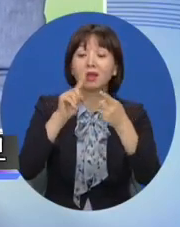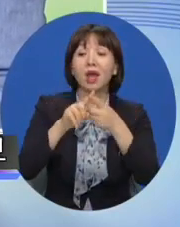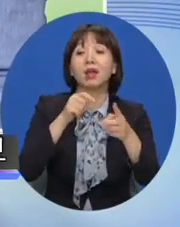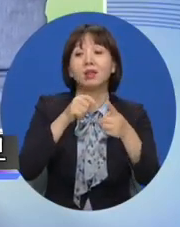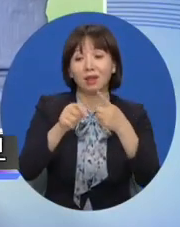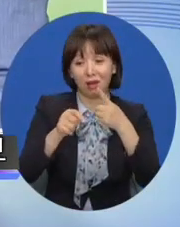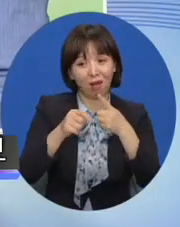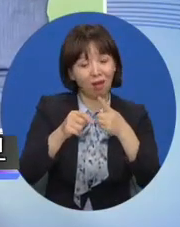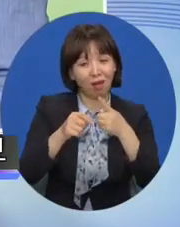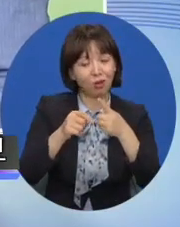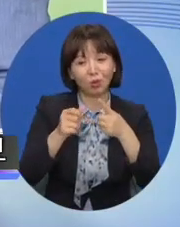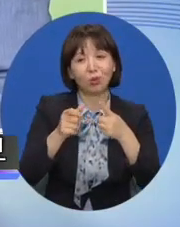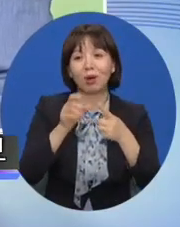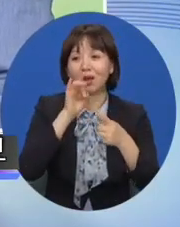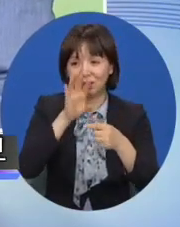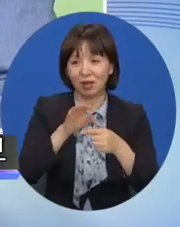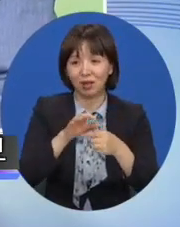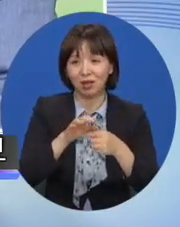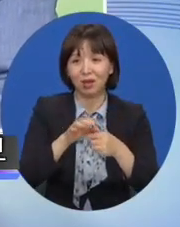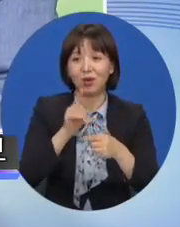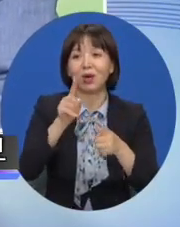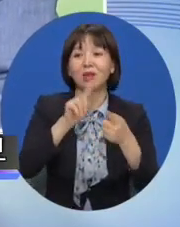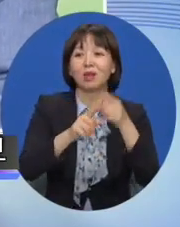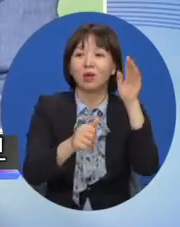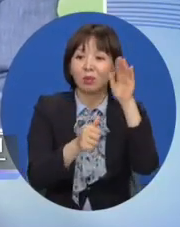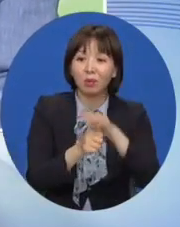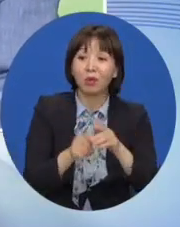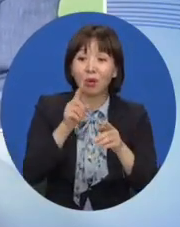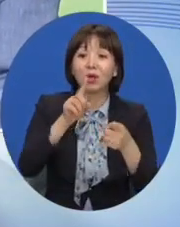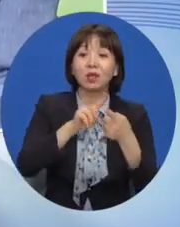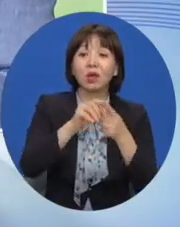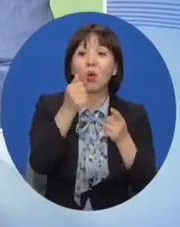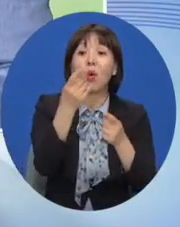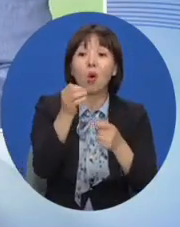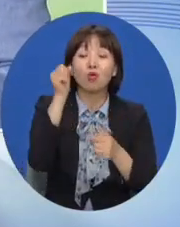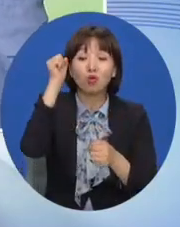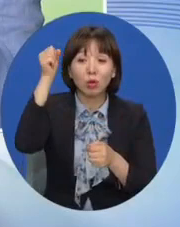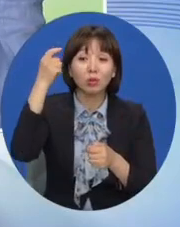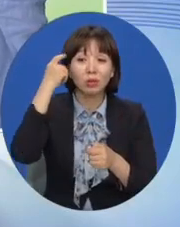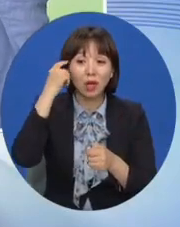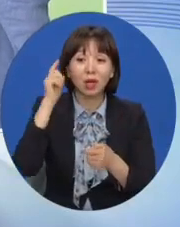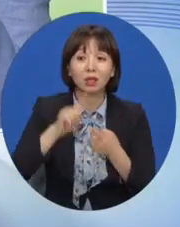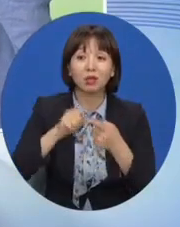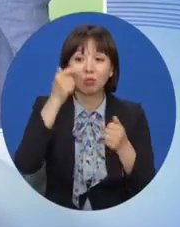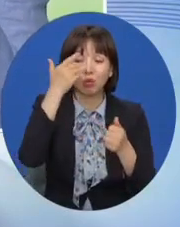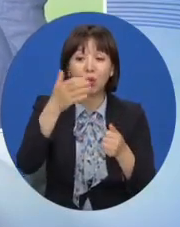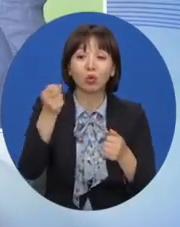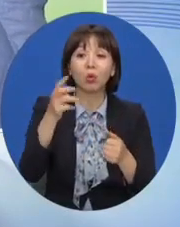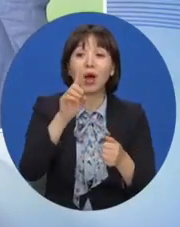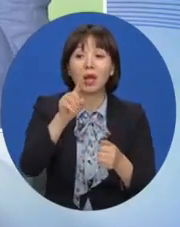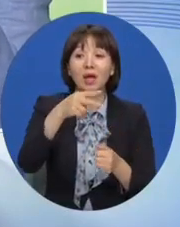있는 것이거든요. 여기에 대해서 우리 홍성주 후보의 생각이 어떤가 좀 여쭙고 싶고요. 또 하나는 그